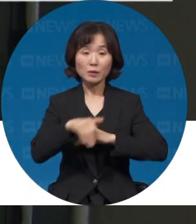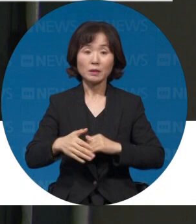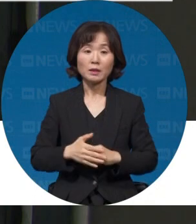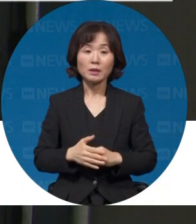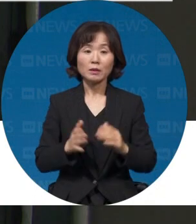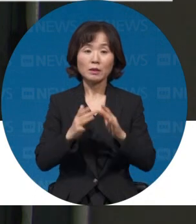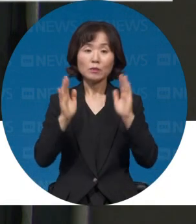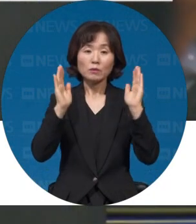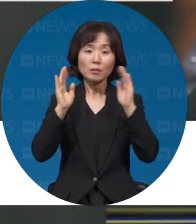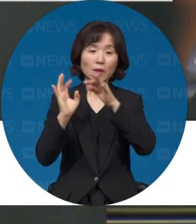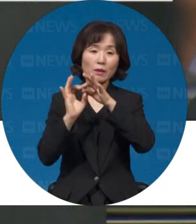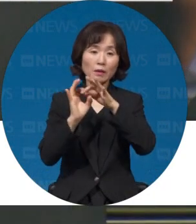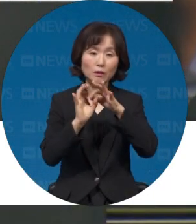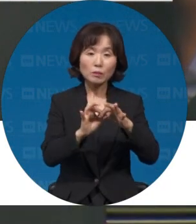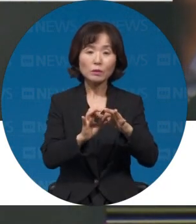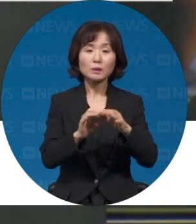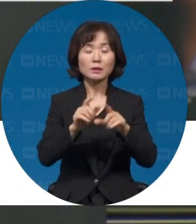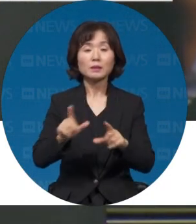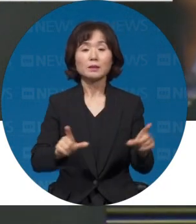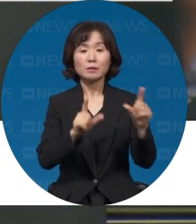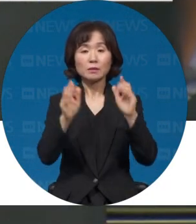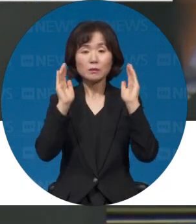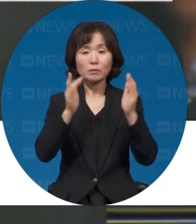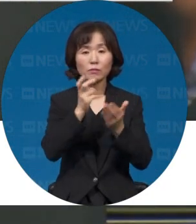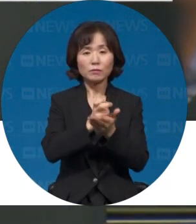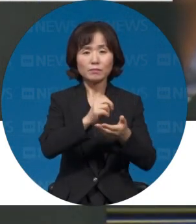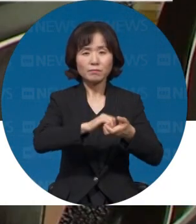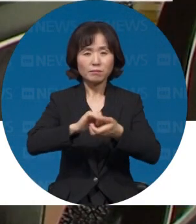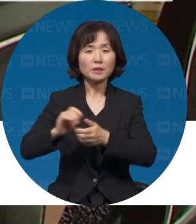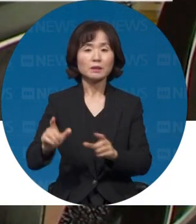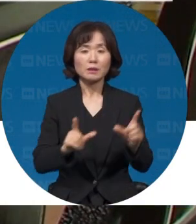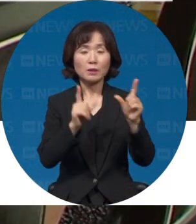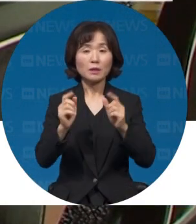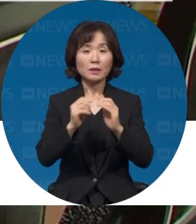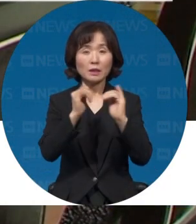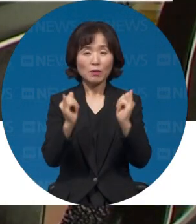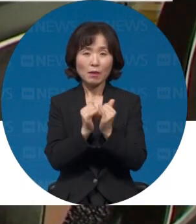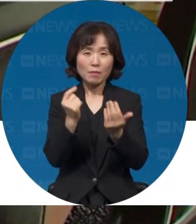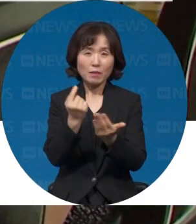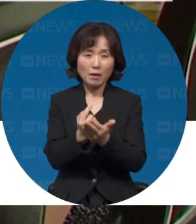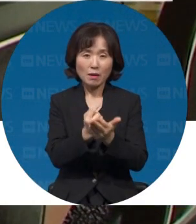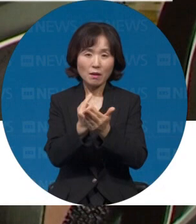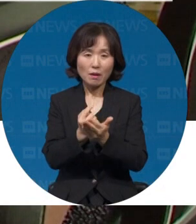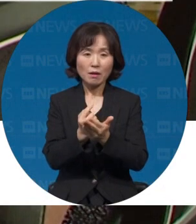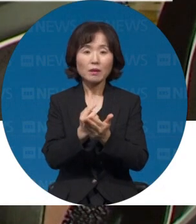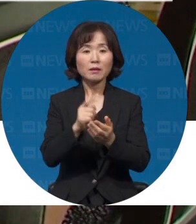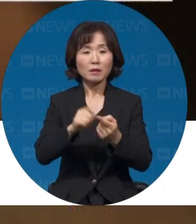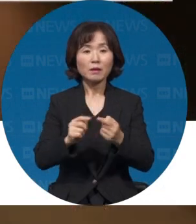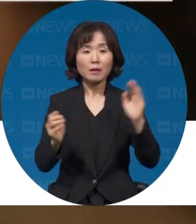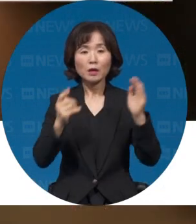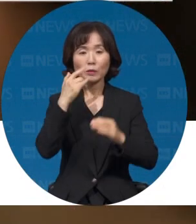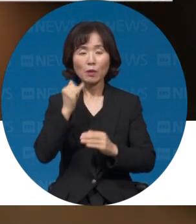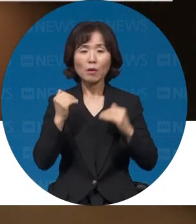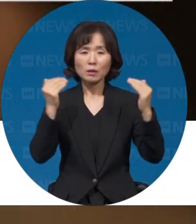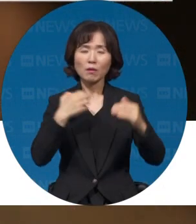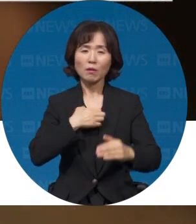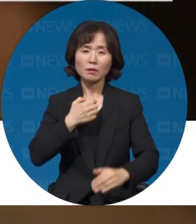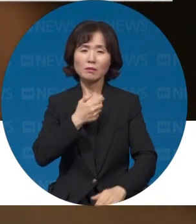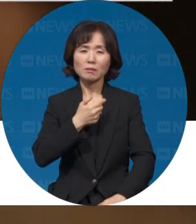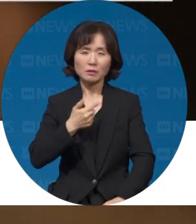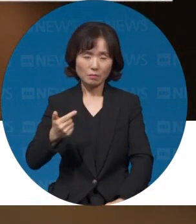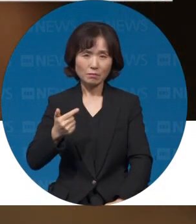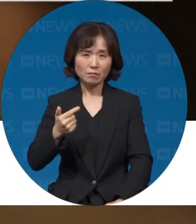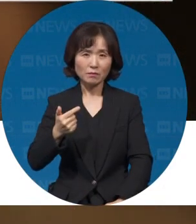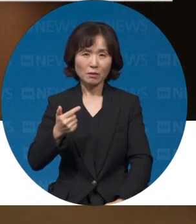지속되면서 일상 생활과 학습 규칙적인 생활 해당 부분의 학부모와 어른들이 걱정이 심해서 나온